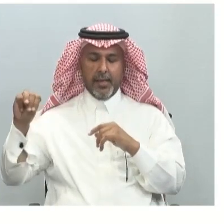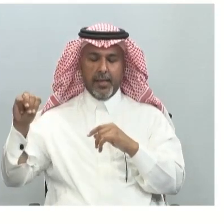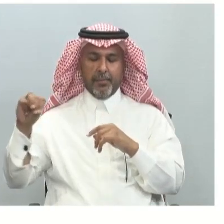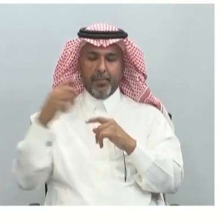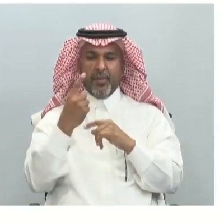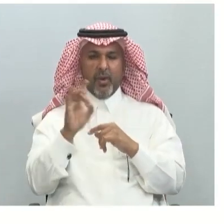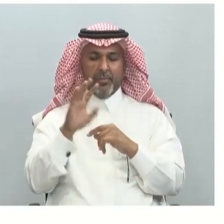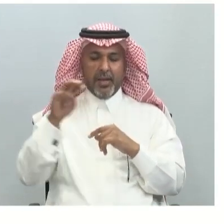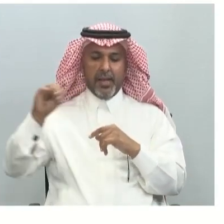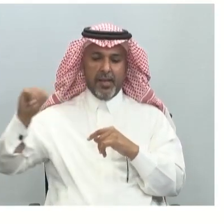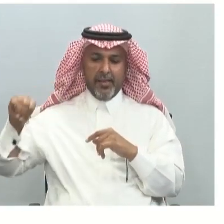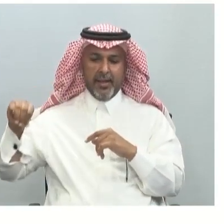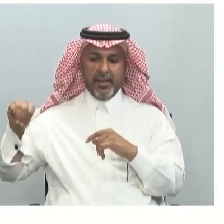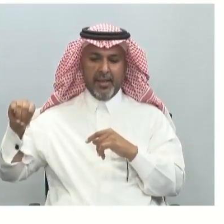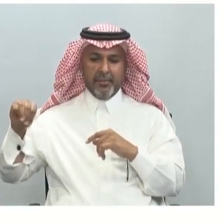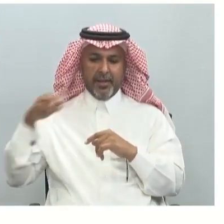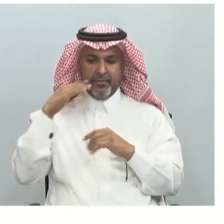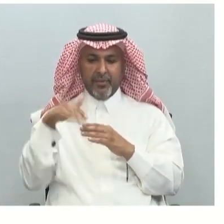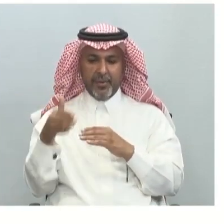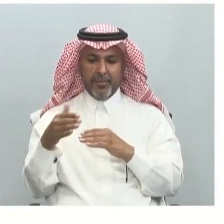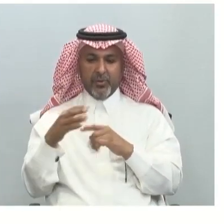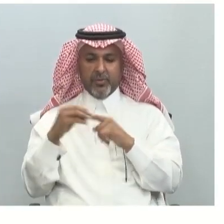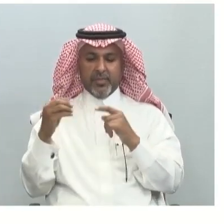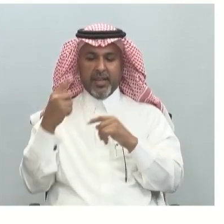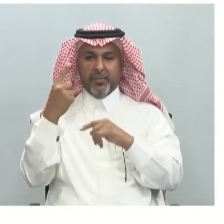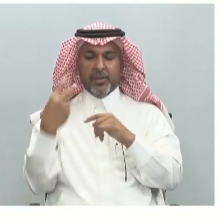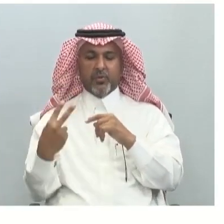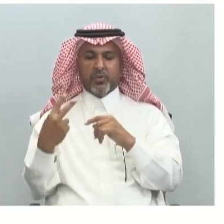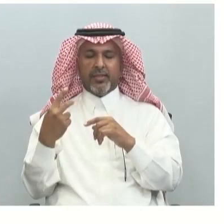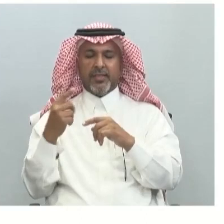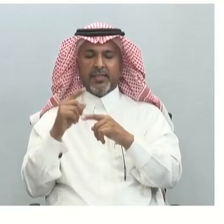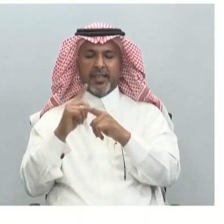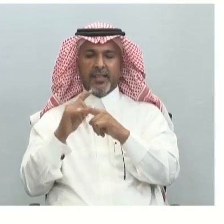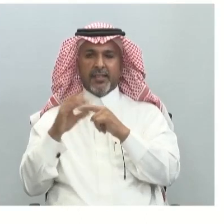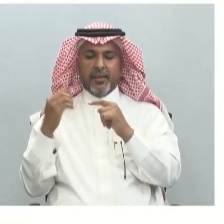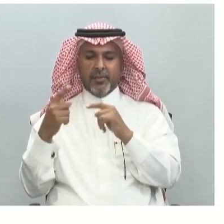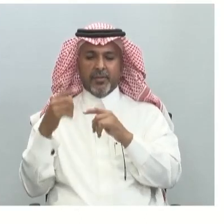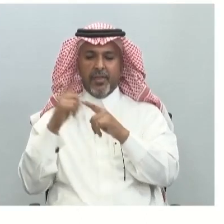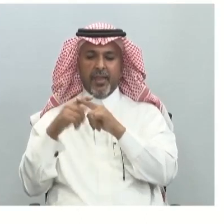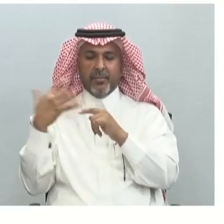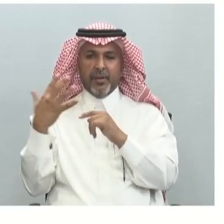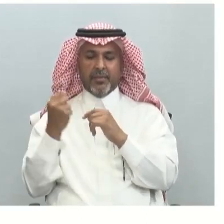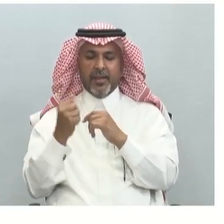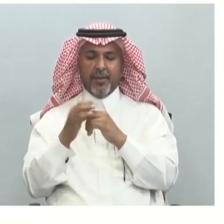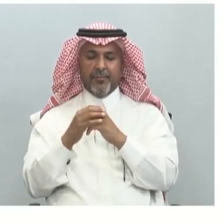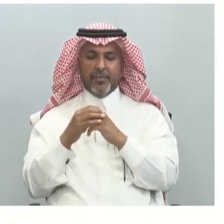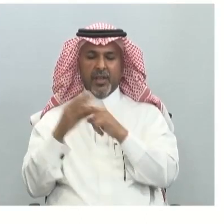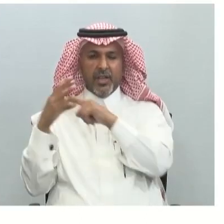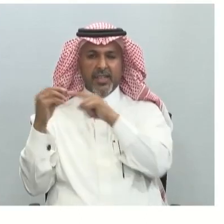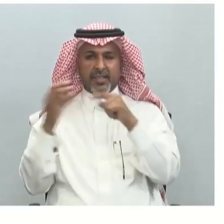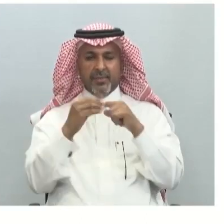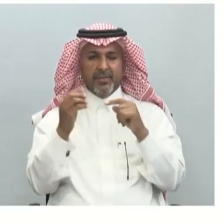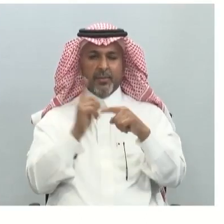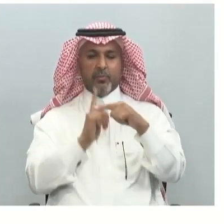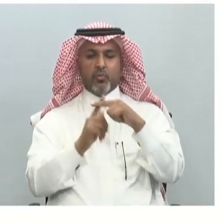ثم عندي هنا سالب في سالب موجب ونص في خمسه اللي هي طبعا هنا بكون عندي زائد نصف في خمسه